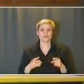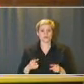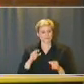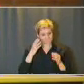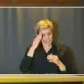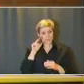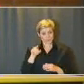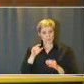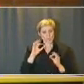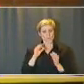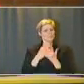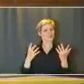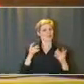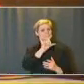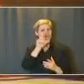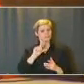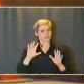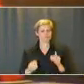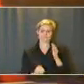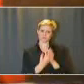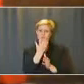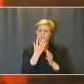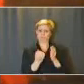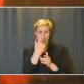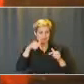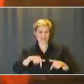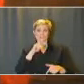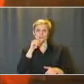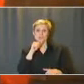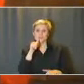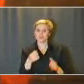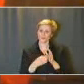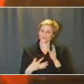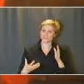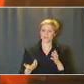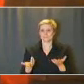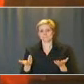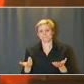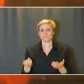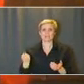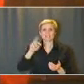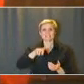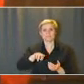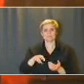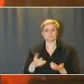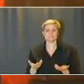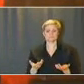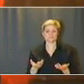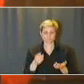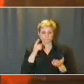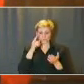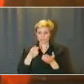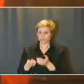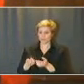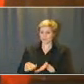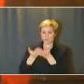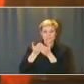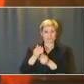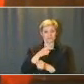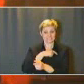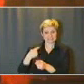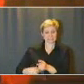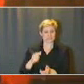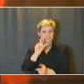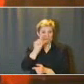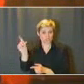företag som har startats i Jönköping för att till exempel hjälpa kinesiska företag